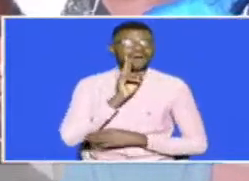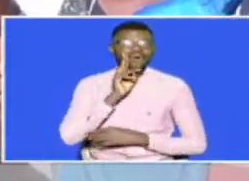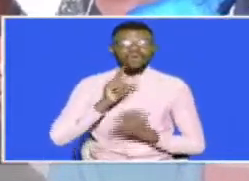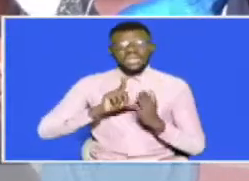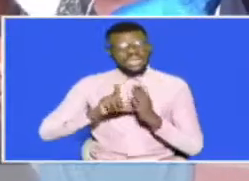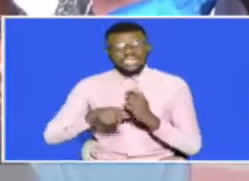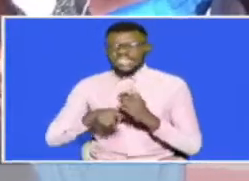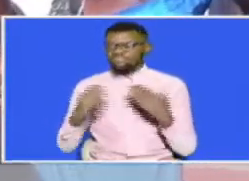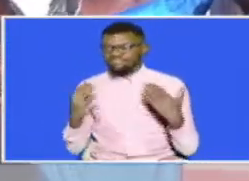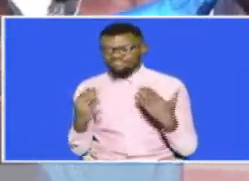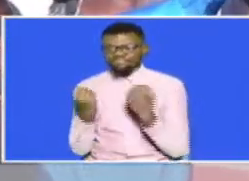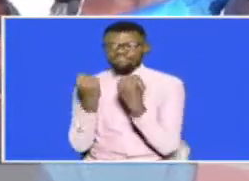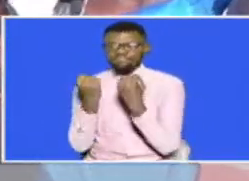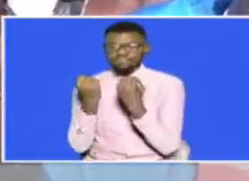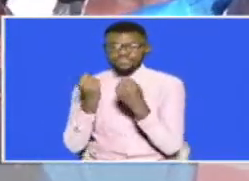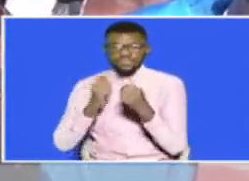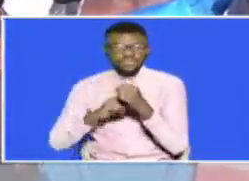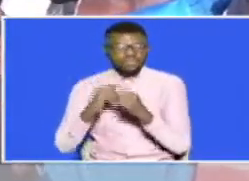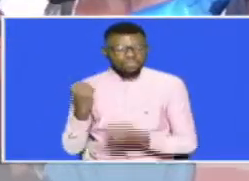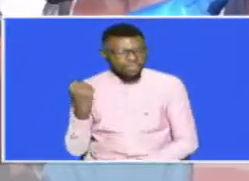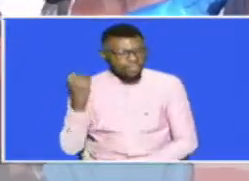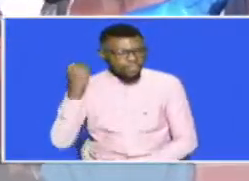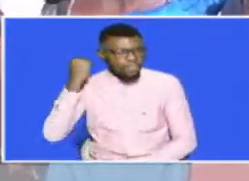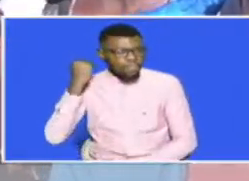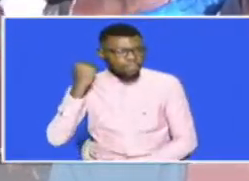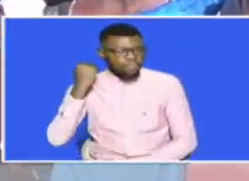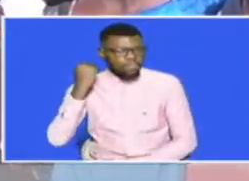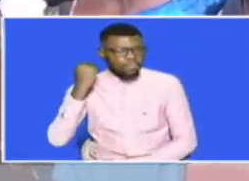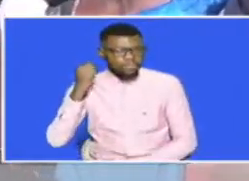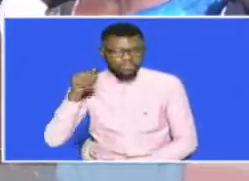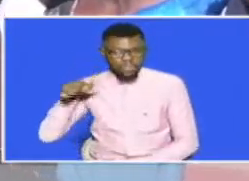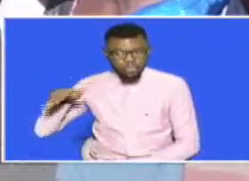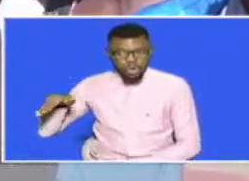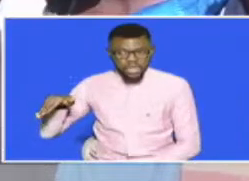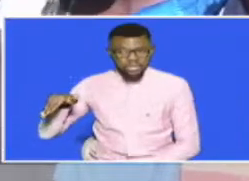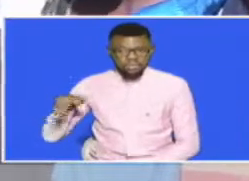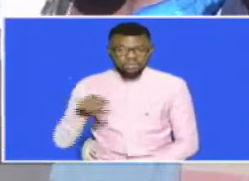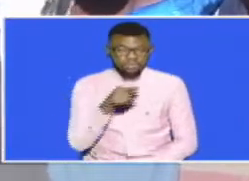asubuhi, huyu mfanyikazi hawakuja kwetu,